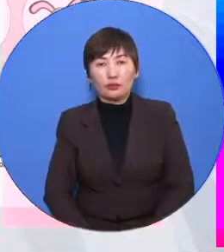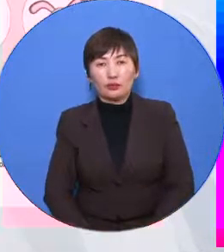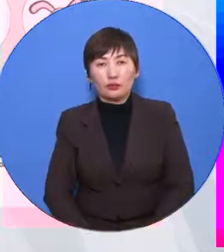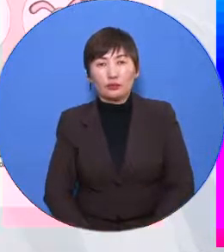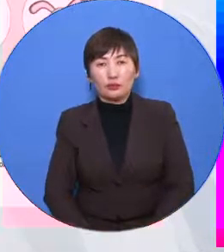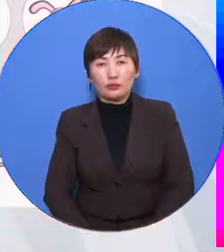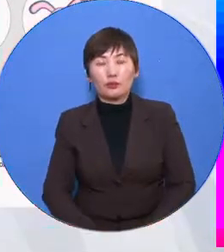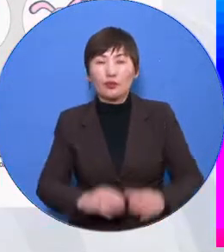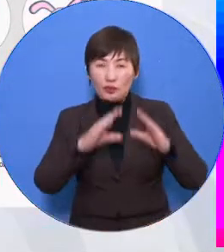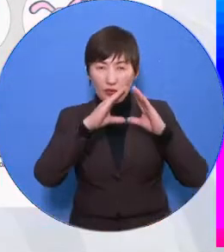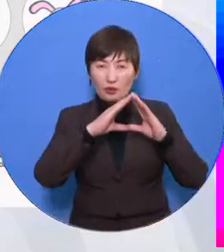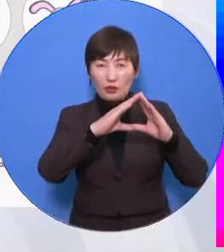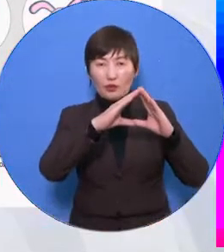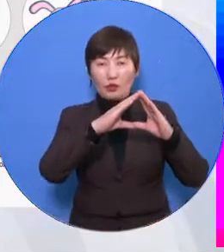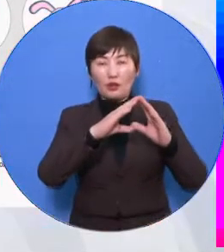За гэртээ